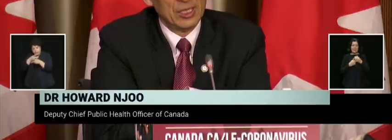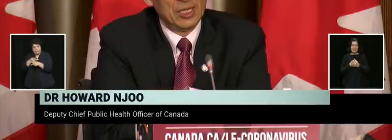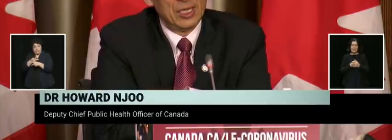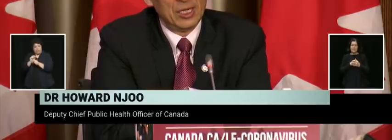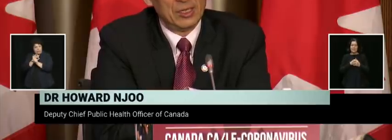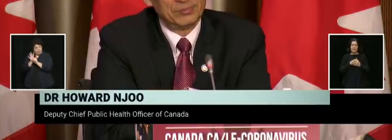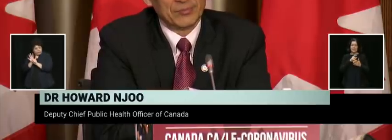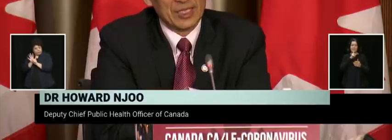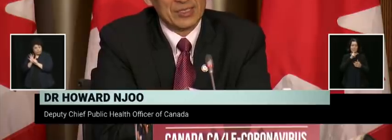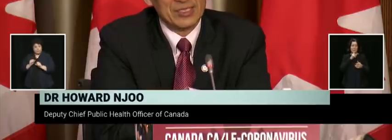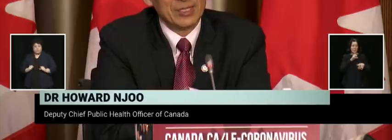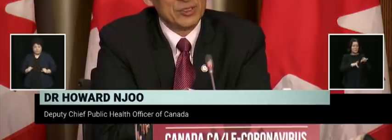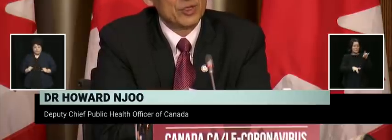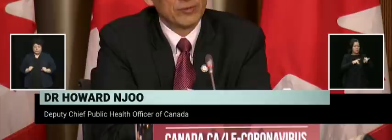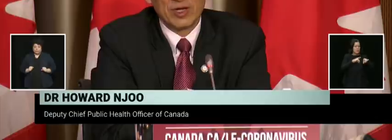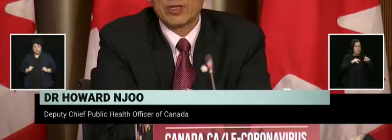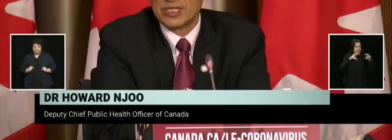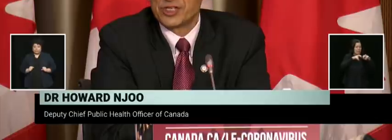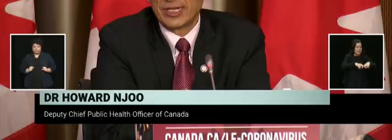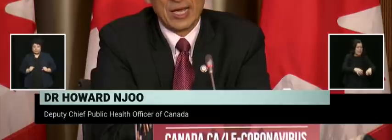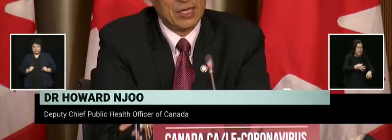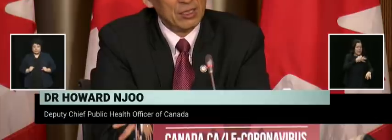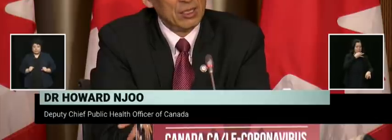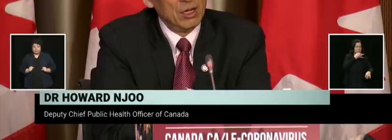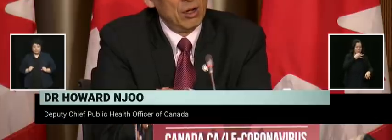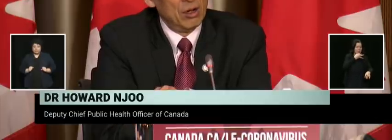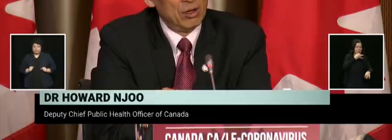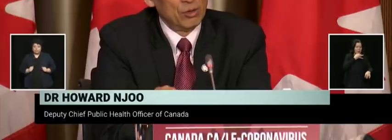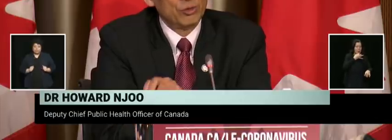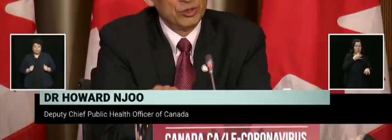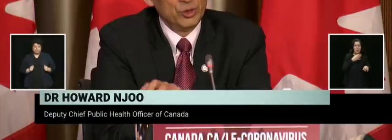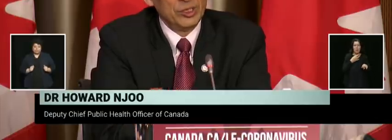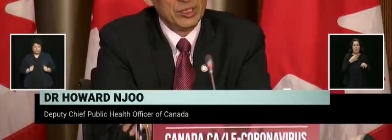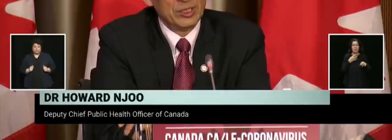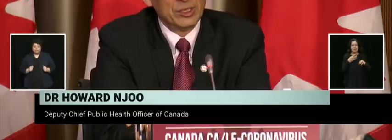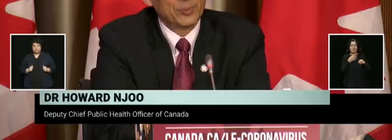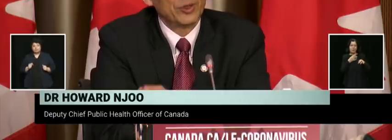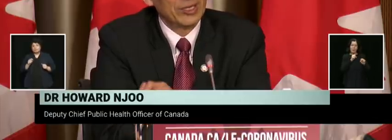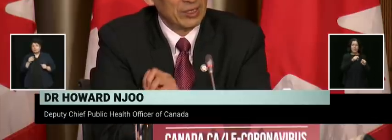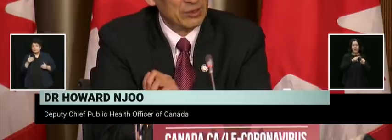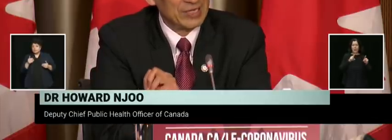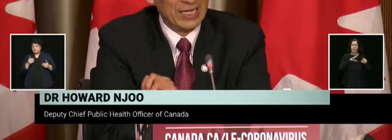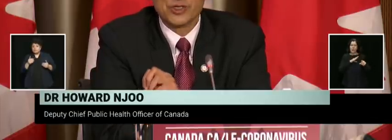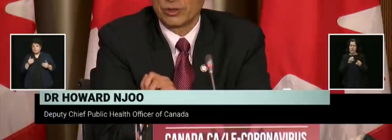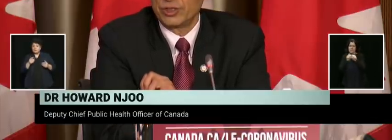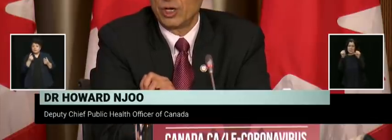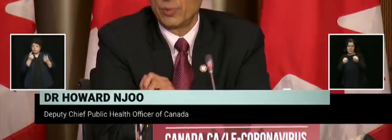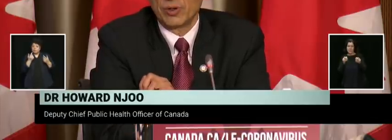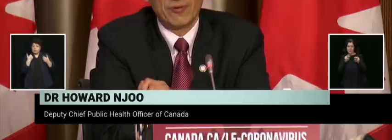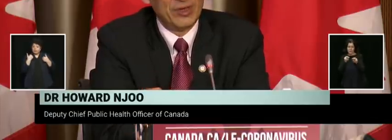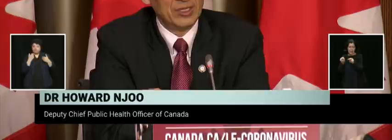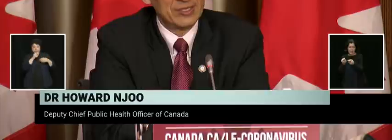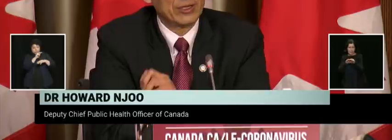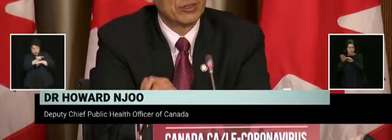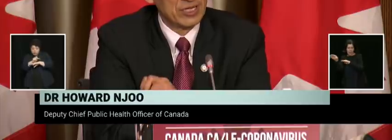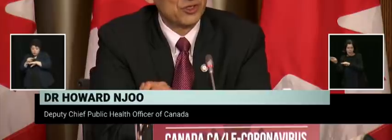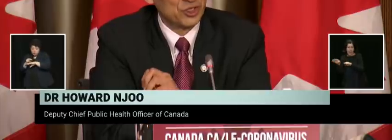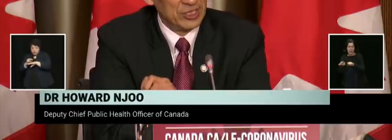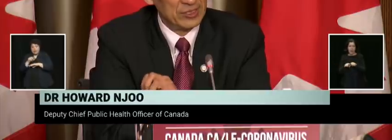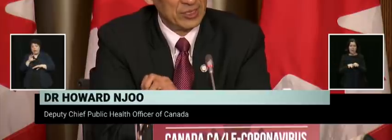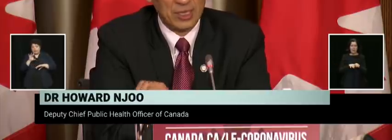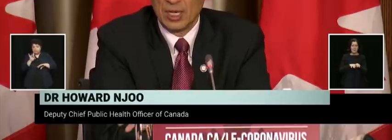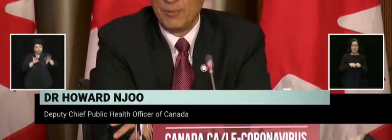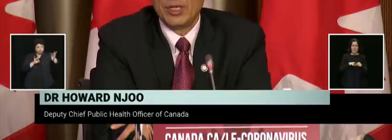notre système de surveillance en général. On continue de prendre quelques échantillons pour faire le